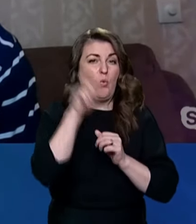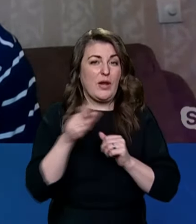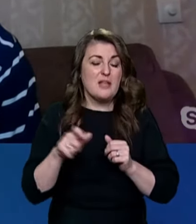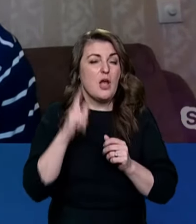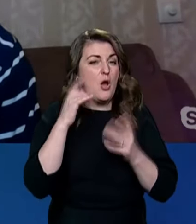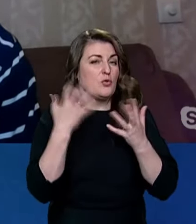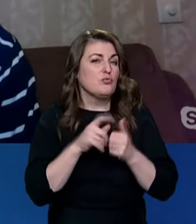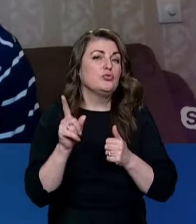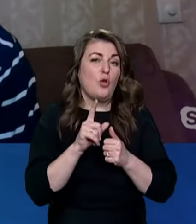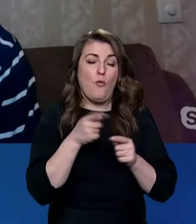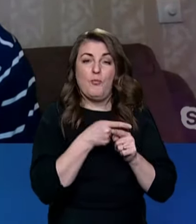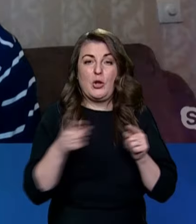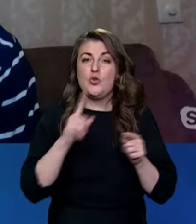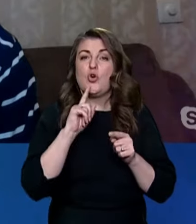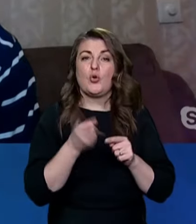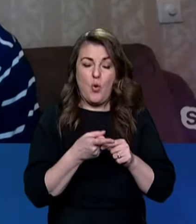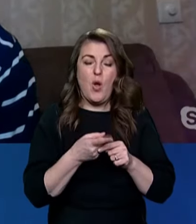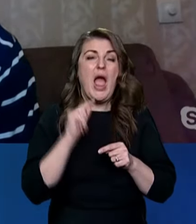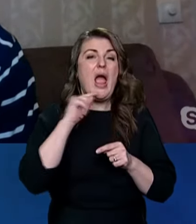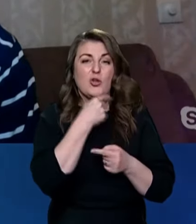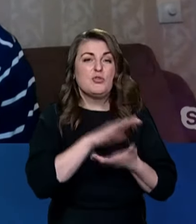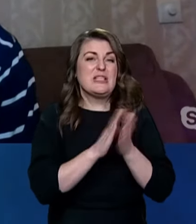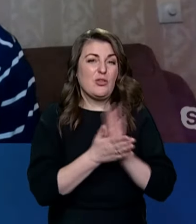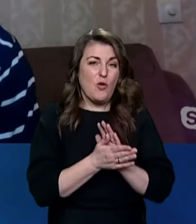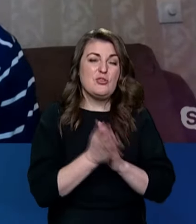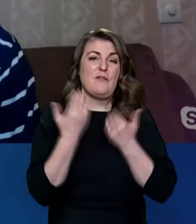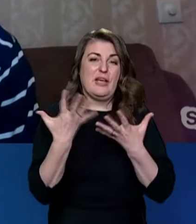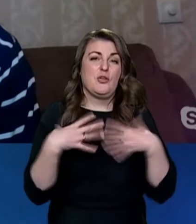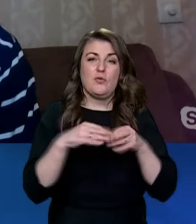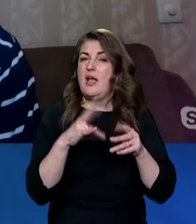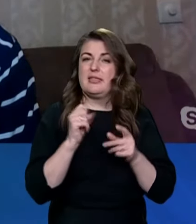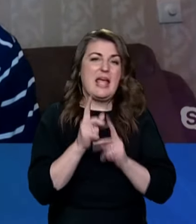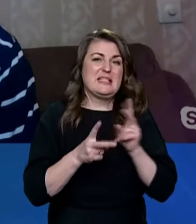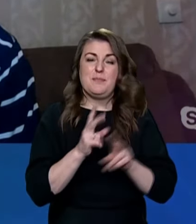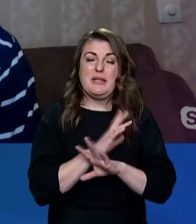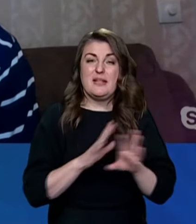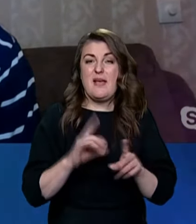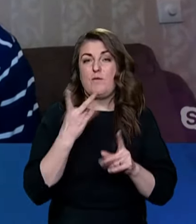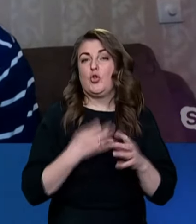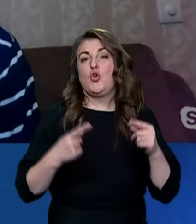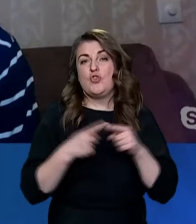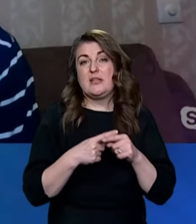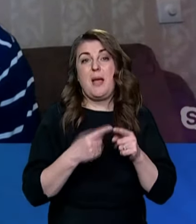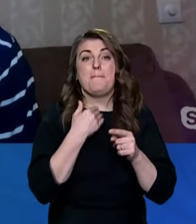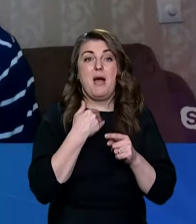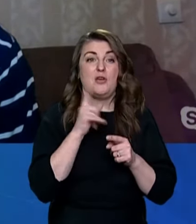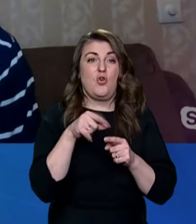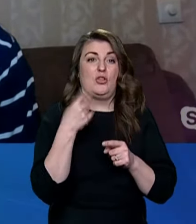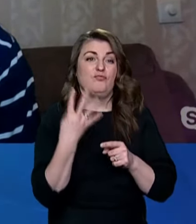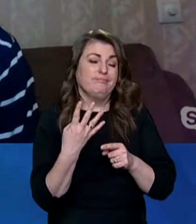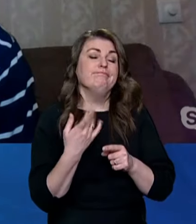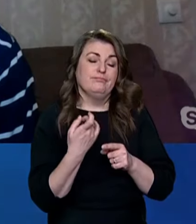українців розраховують, що упродовж року економічне становище в їхніх родинах не зміниться. Водночас майже чверть